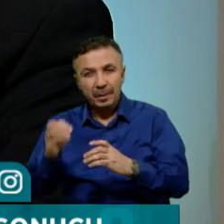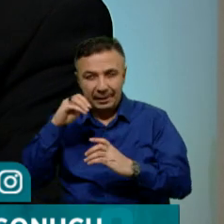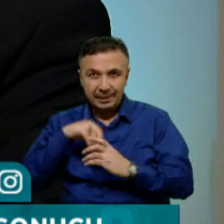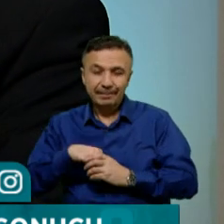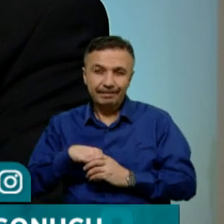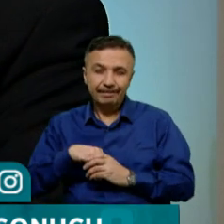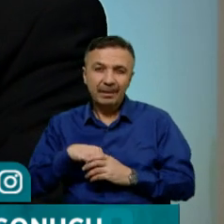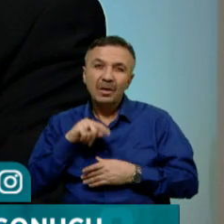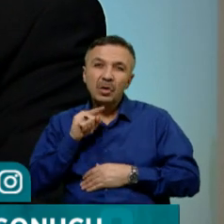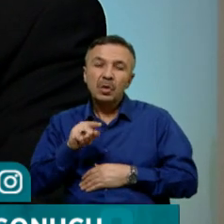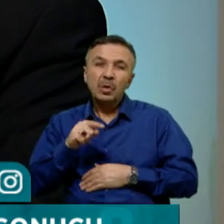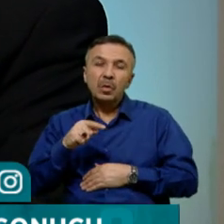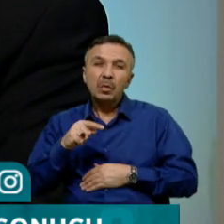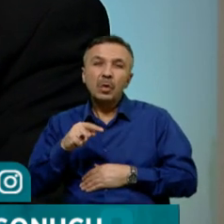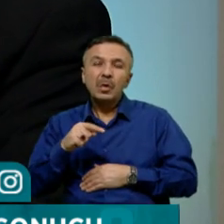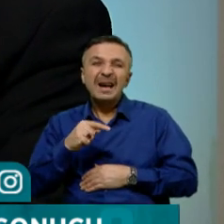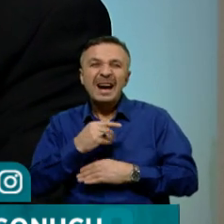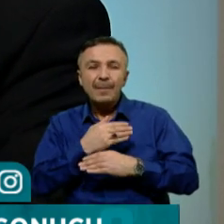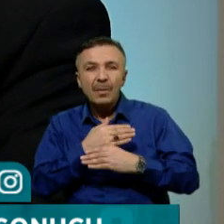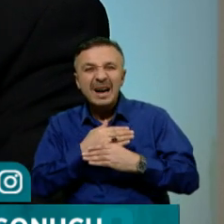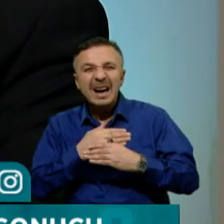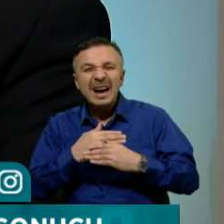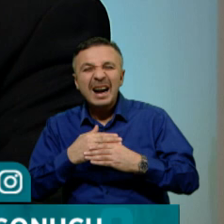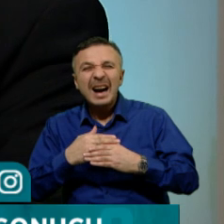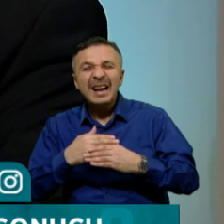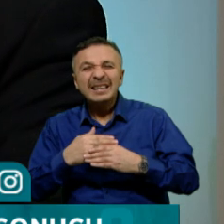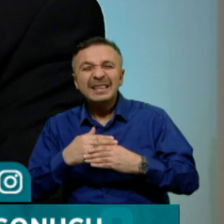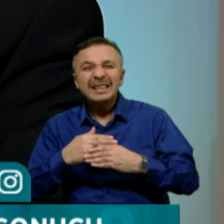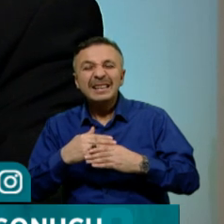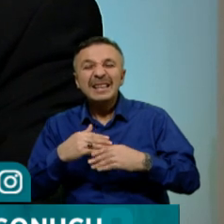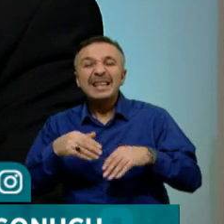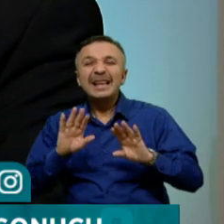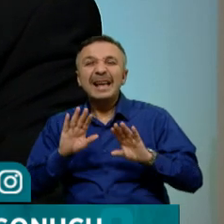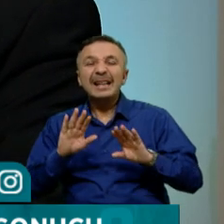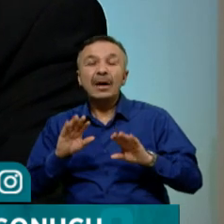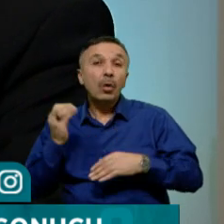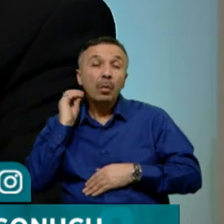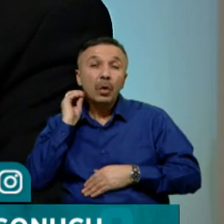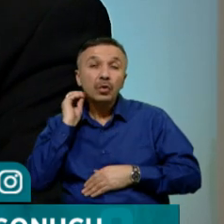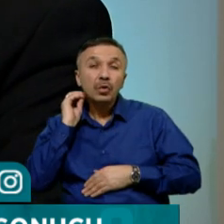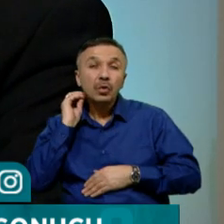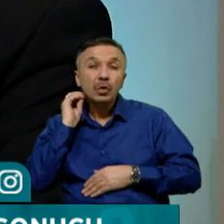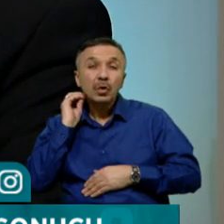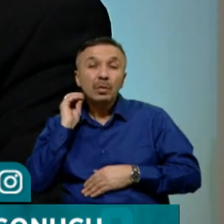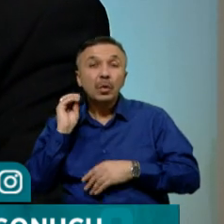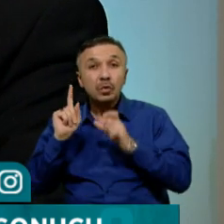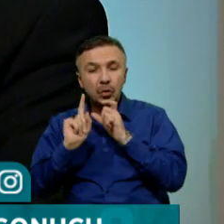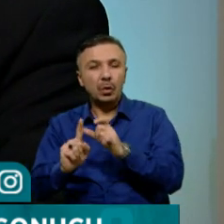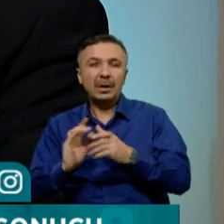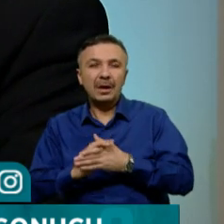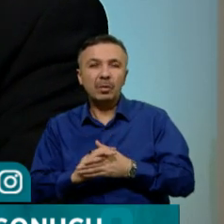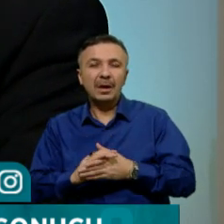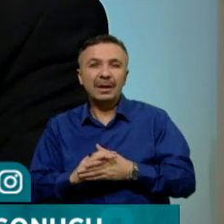için bu kartı değil de mu borcu sigorta alıyorlar buna Kredi Hayat Sigortası deniliyor